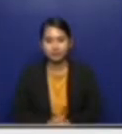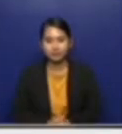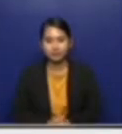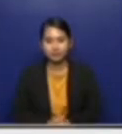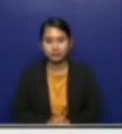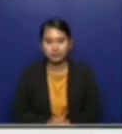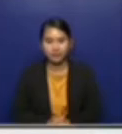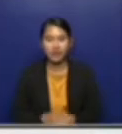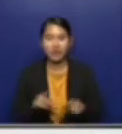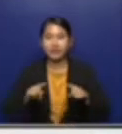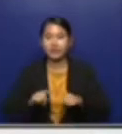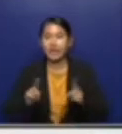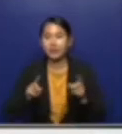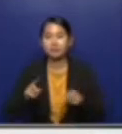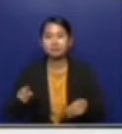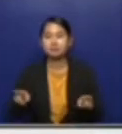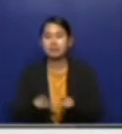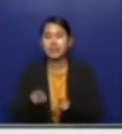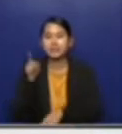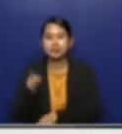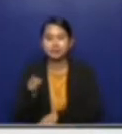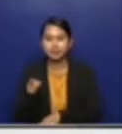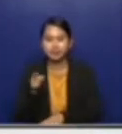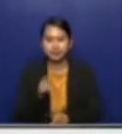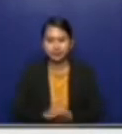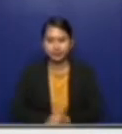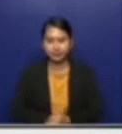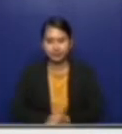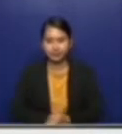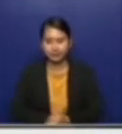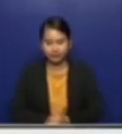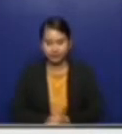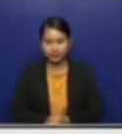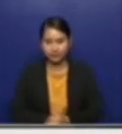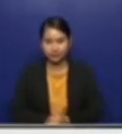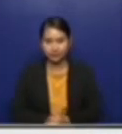แต่มันก็ไม่ได้ผลอาจารย์ท่านประธานครับ